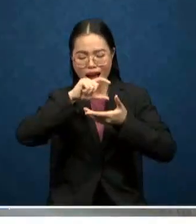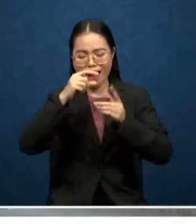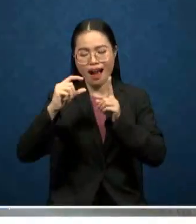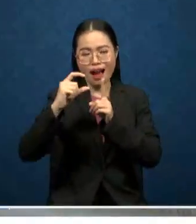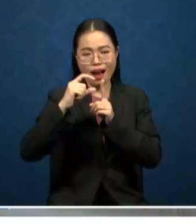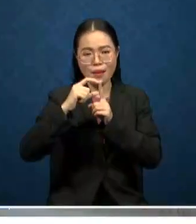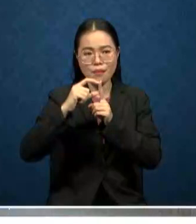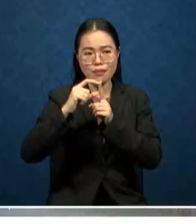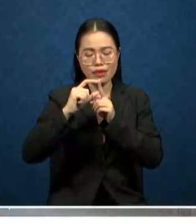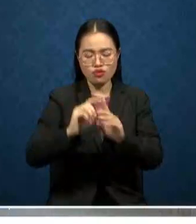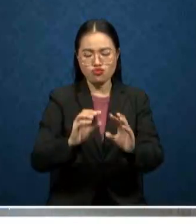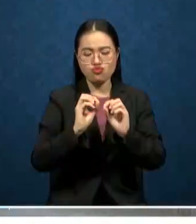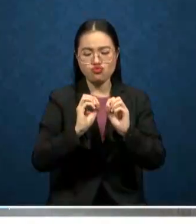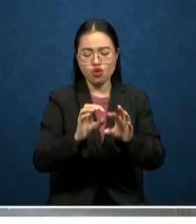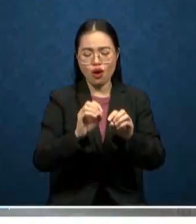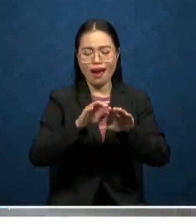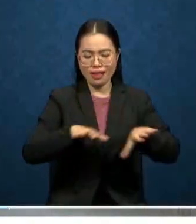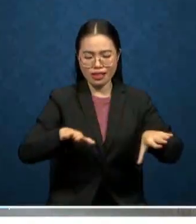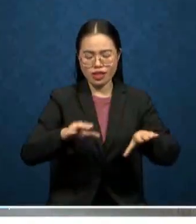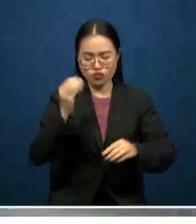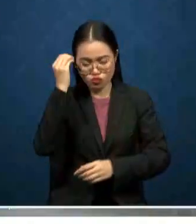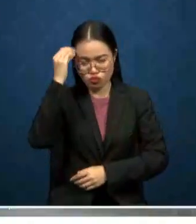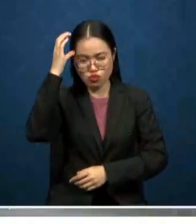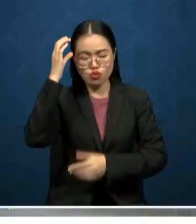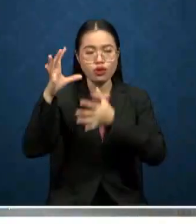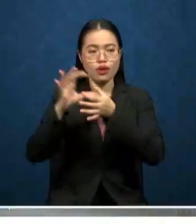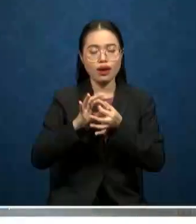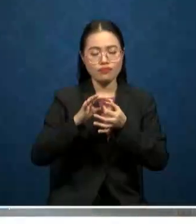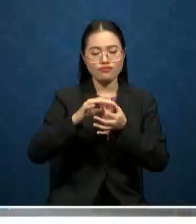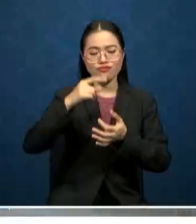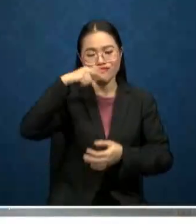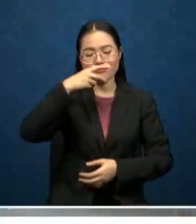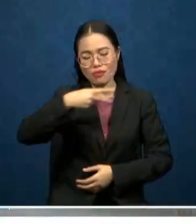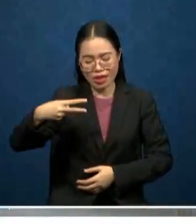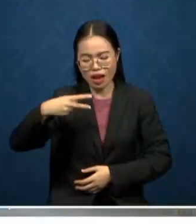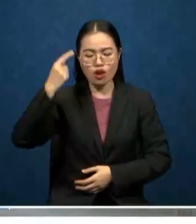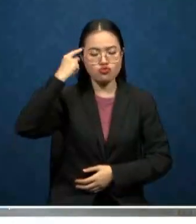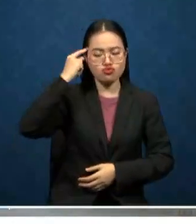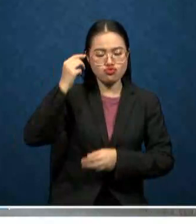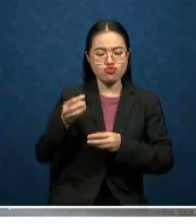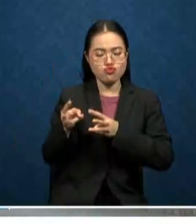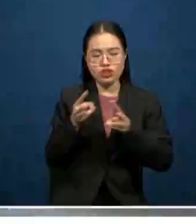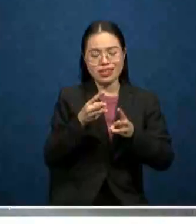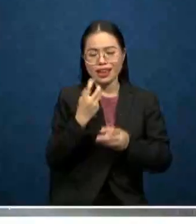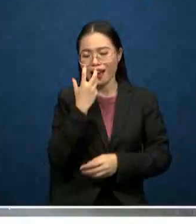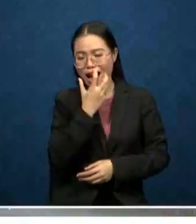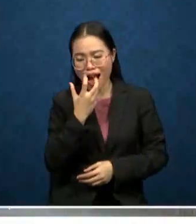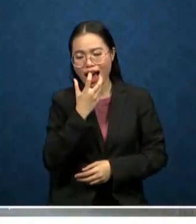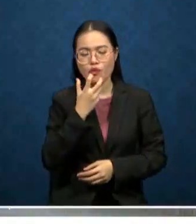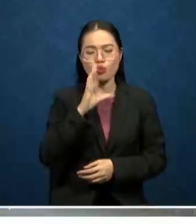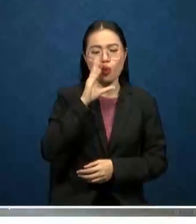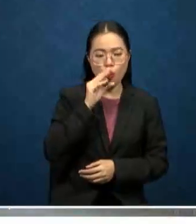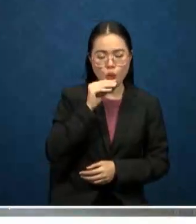ให้นักเรียนมีความรู้ภาษาไทยผู้เรียนต้องมีสันธนะและประยุกต์ใช้และความรู้ทักษะ